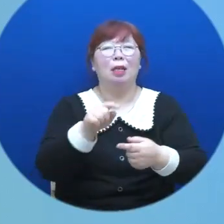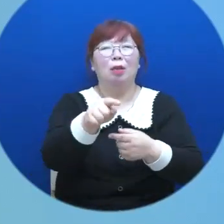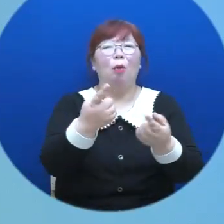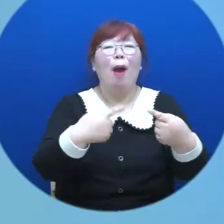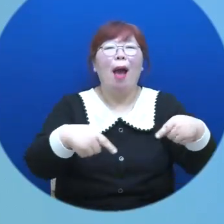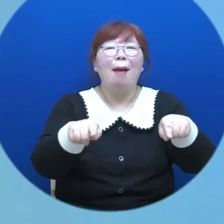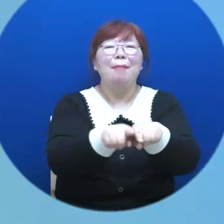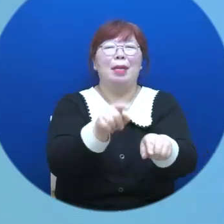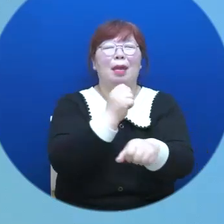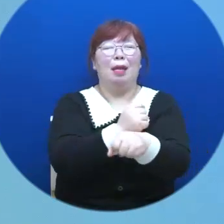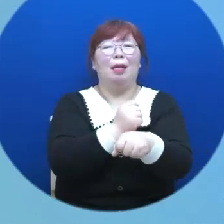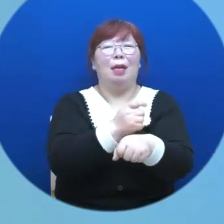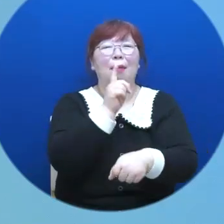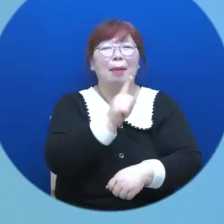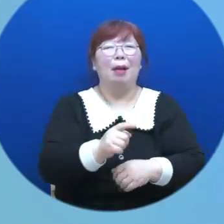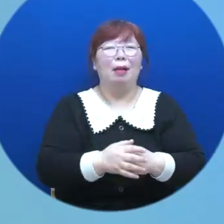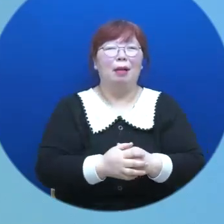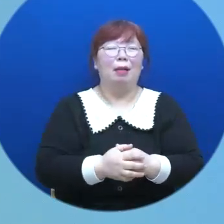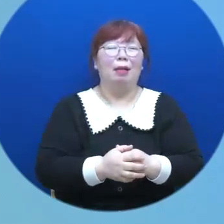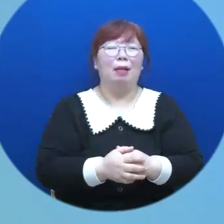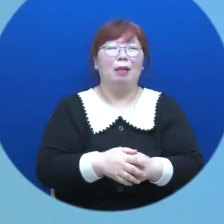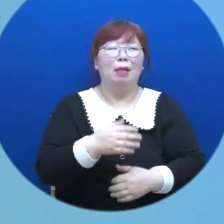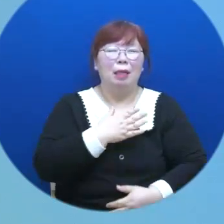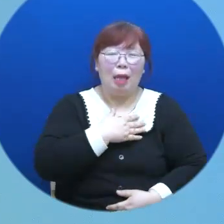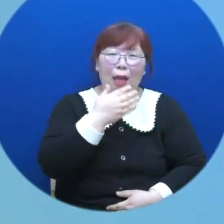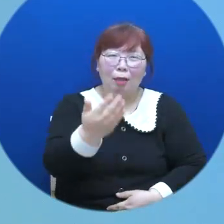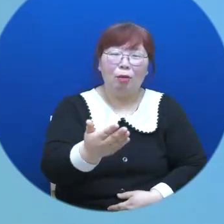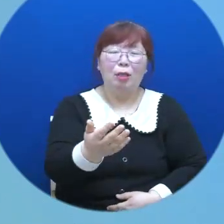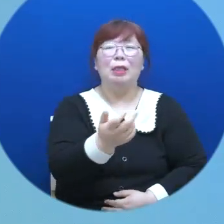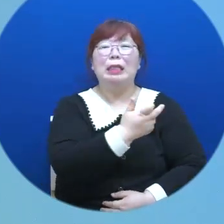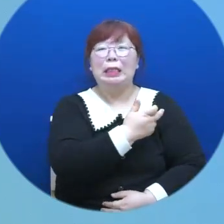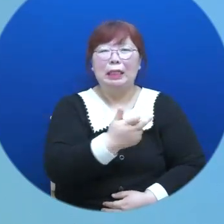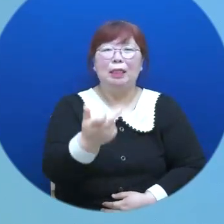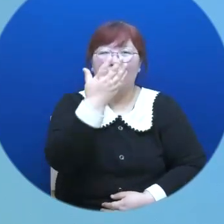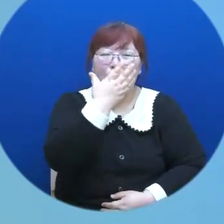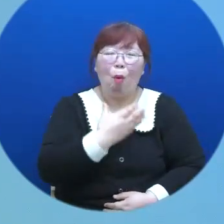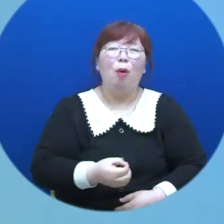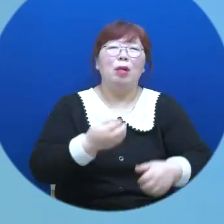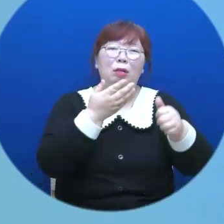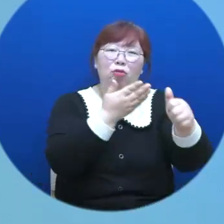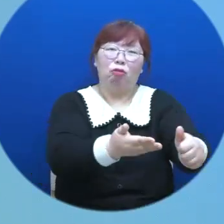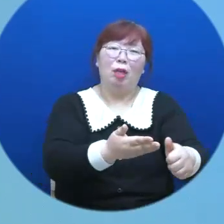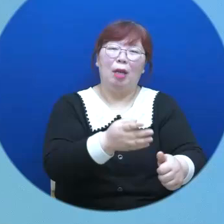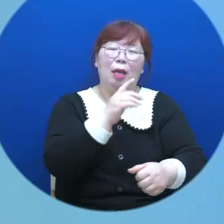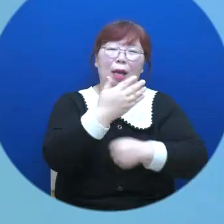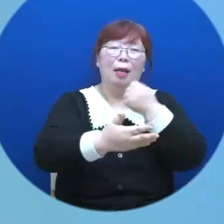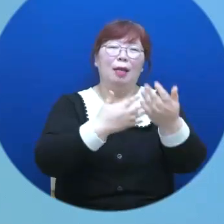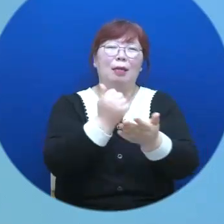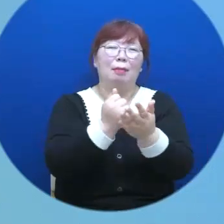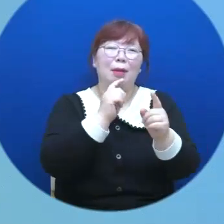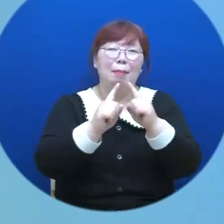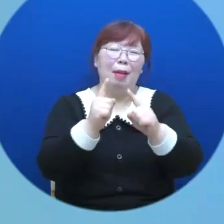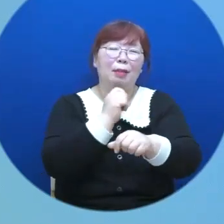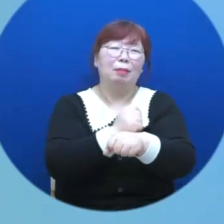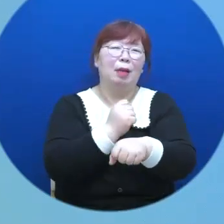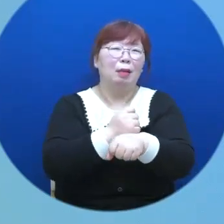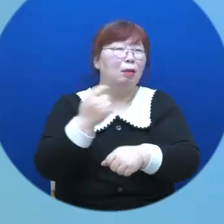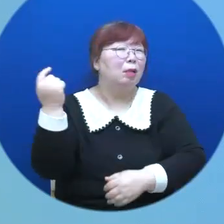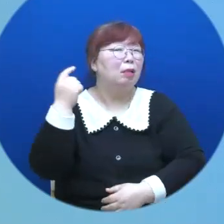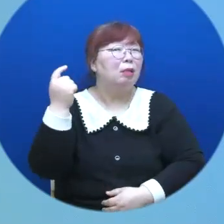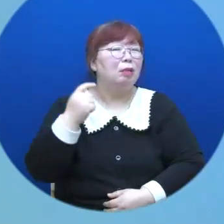할게. 내가 너를 큰 복을 내려줄게. 그 말씀을 내가